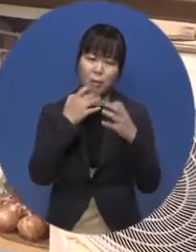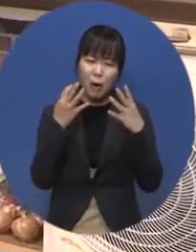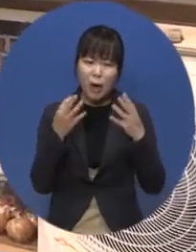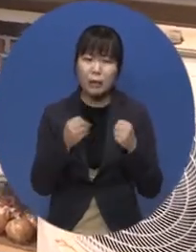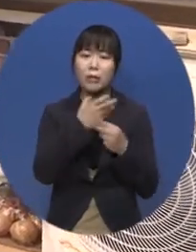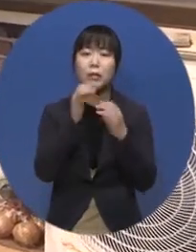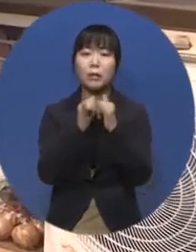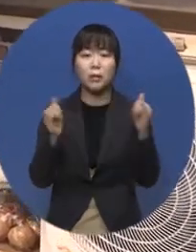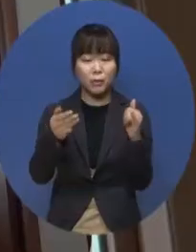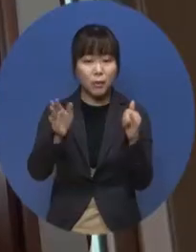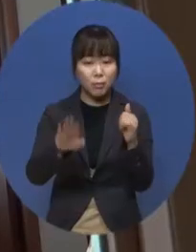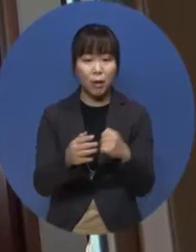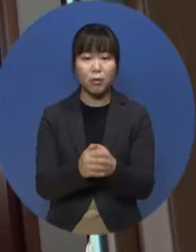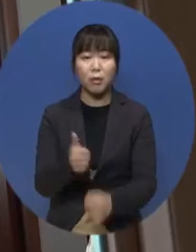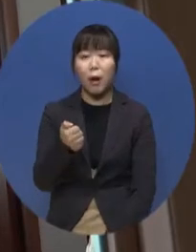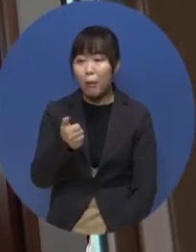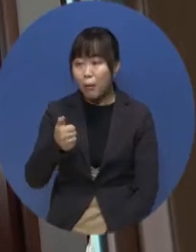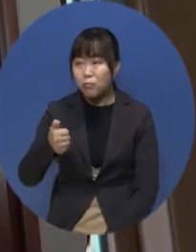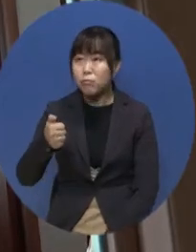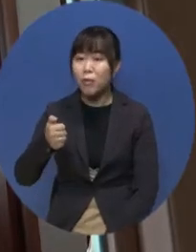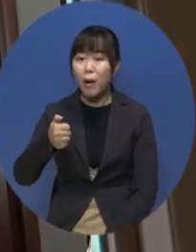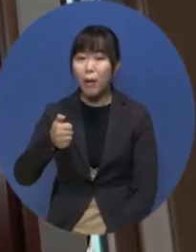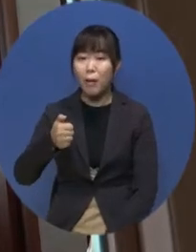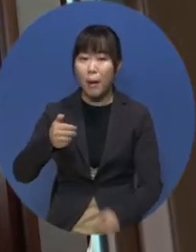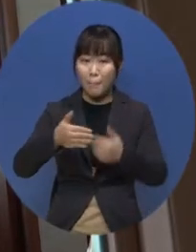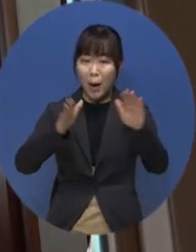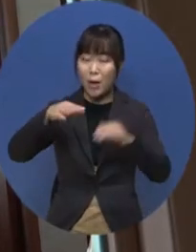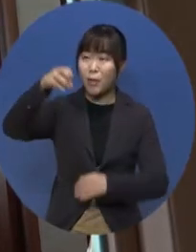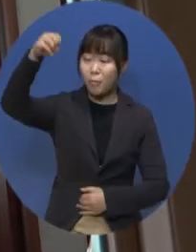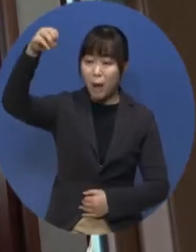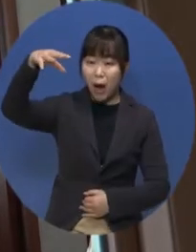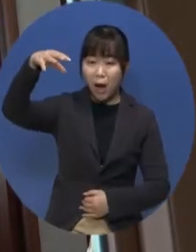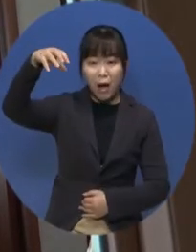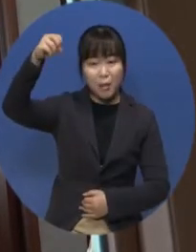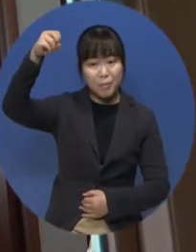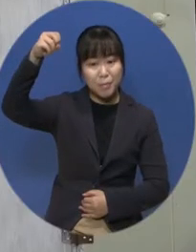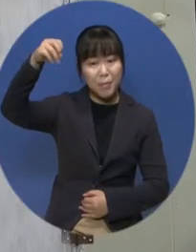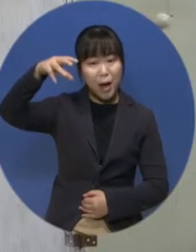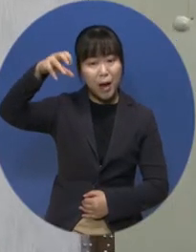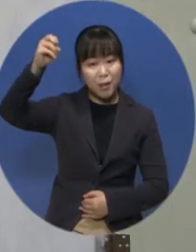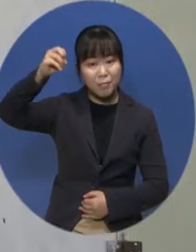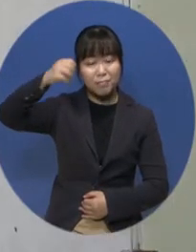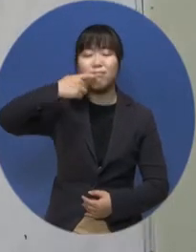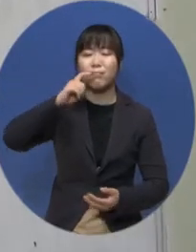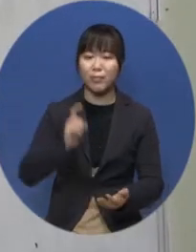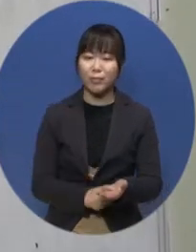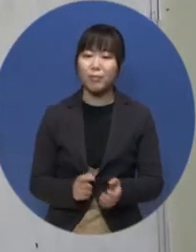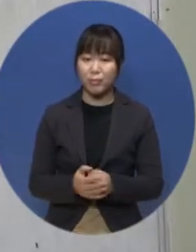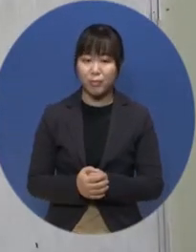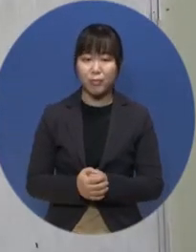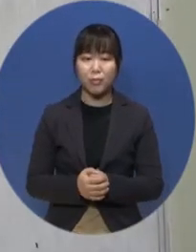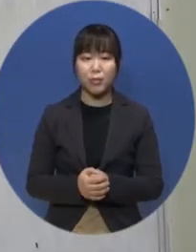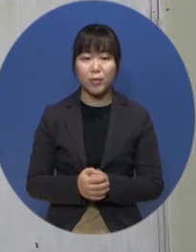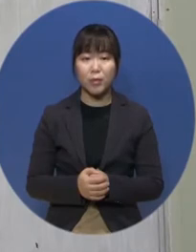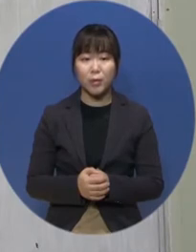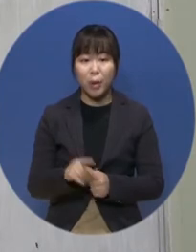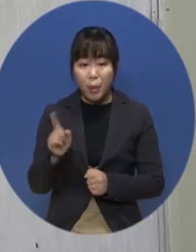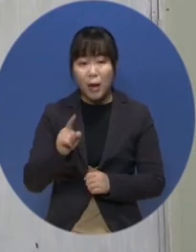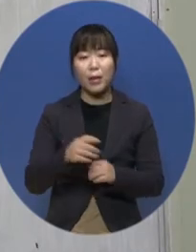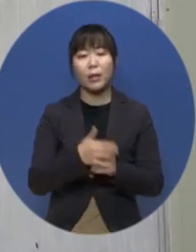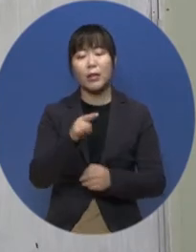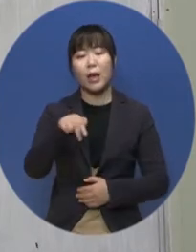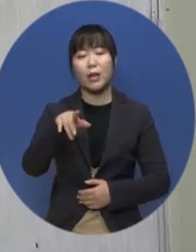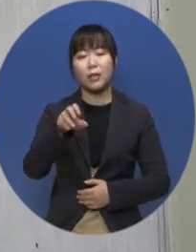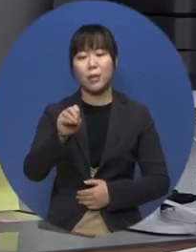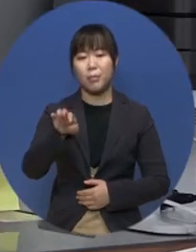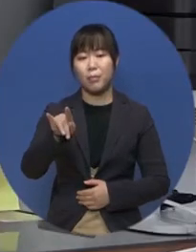어르신들이 지만 리모콘을 통해 방안에 등을 쉽게 끄고 켤 수 있습니다 이미 담 의 주인공은 나 상범